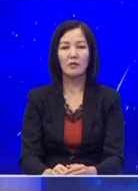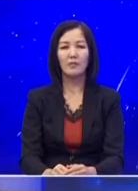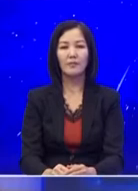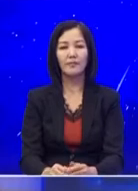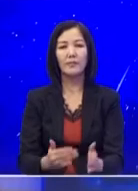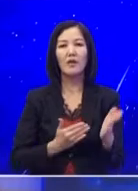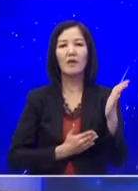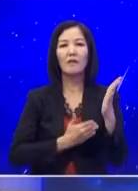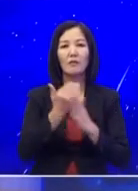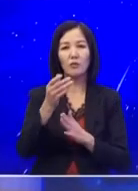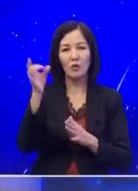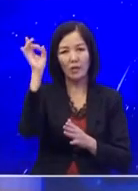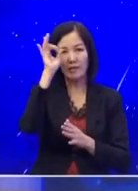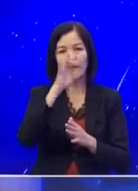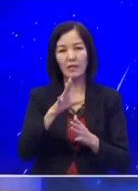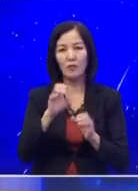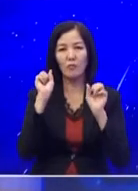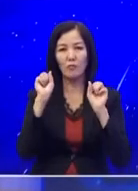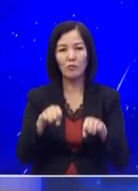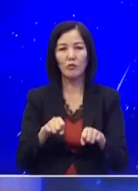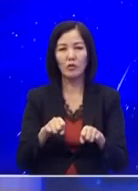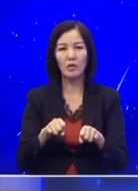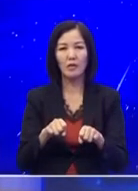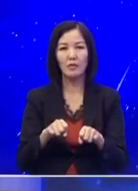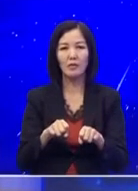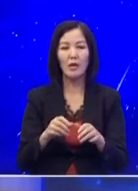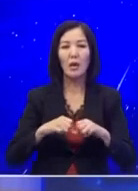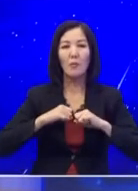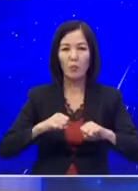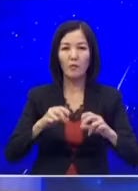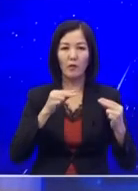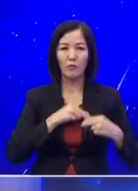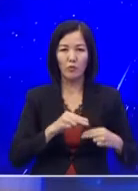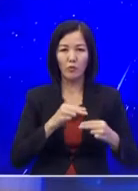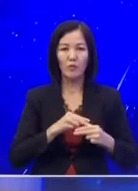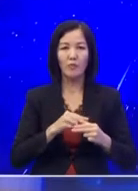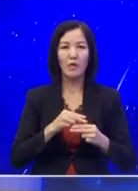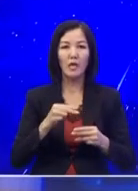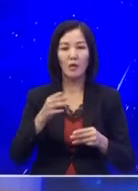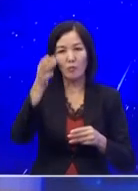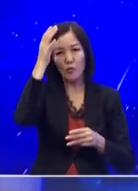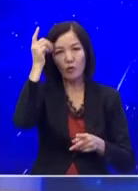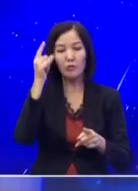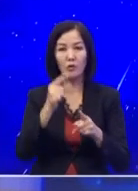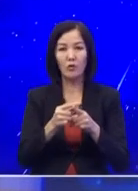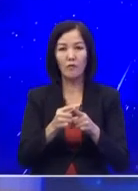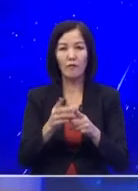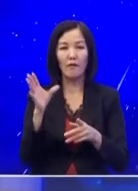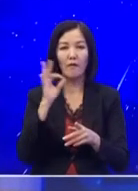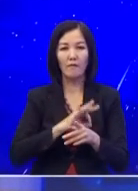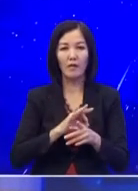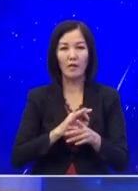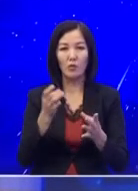Кто мечом, кто пером. Высокого звания можно удостоиться подвигами, трудом и мудрым словом. За весомый вклад в